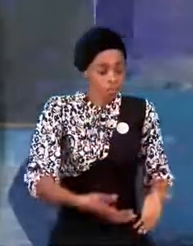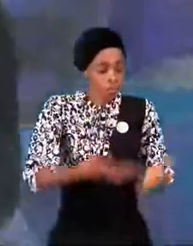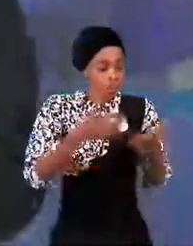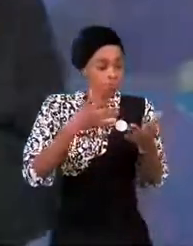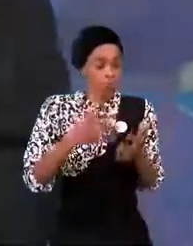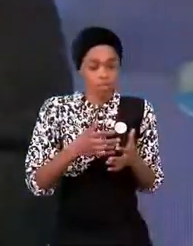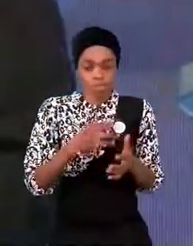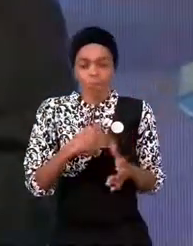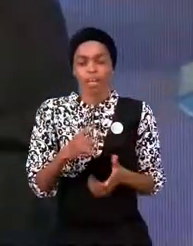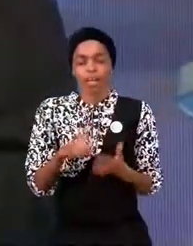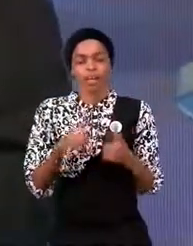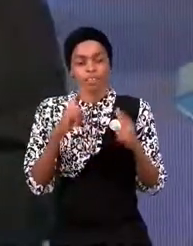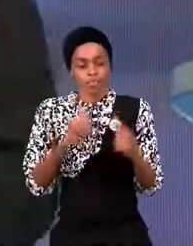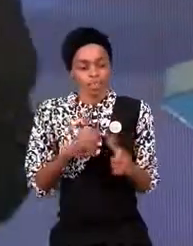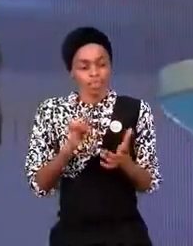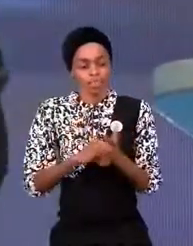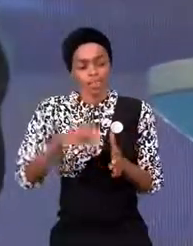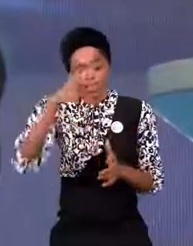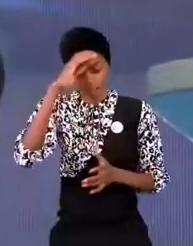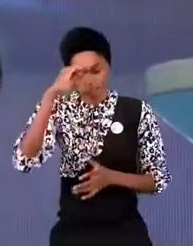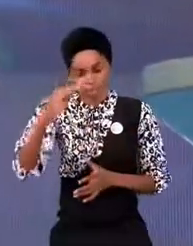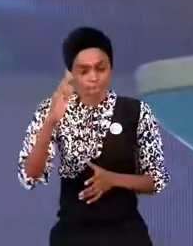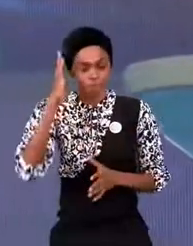homme pourra porter le fardeau.